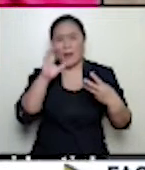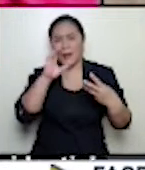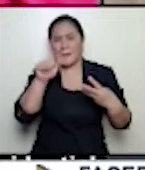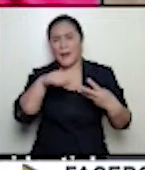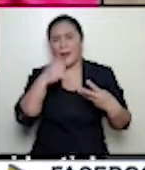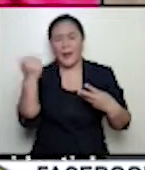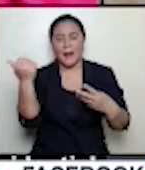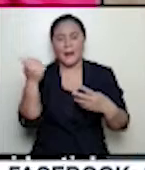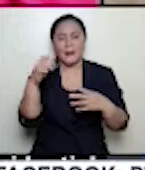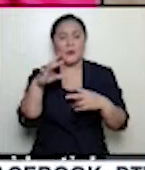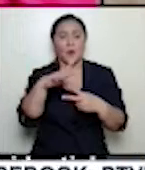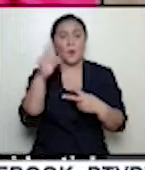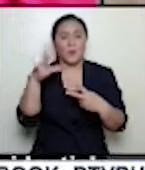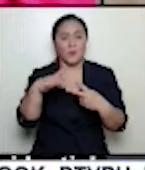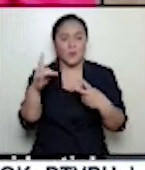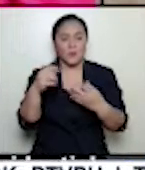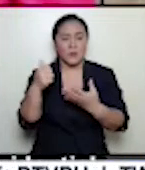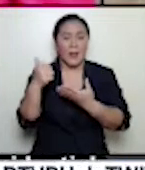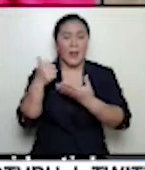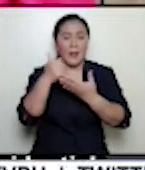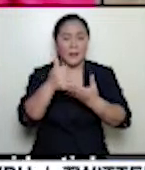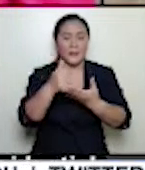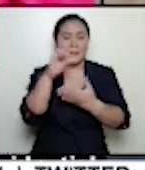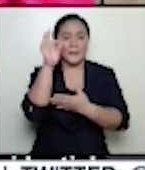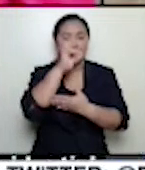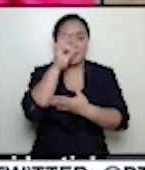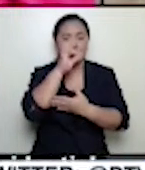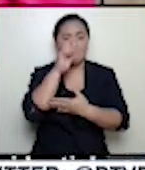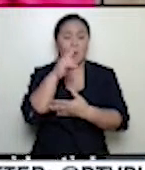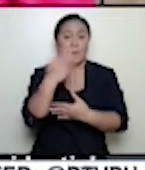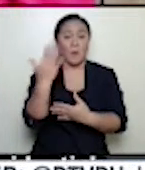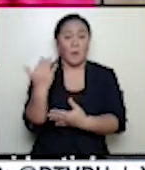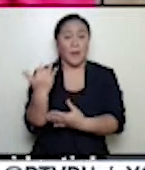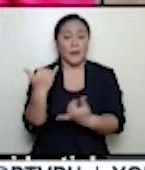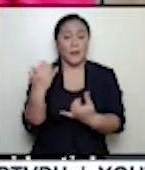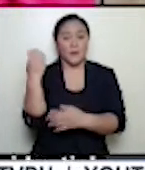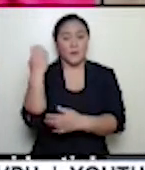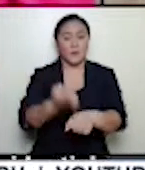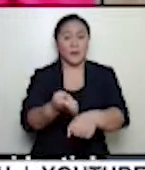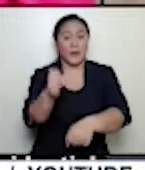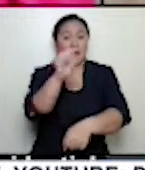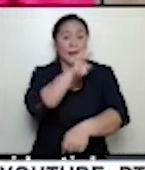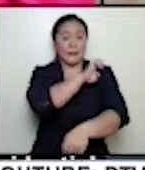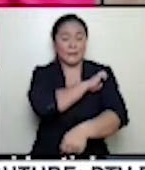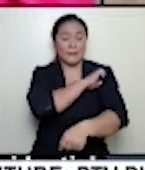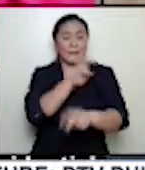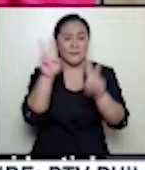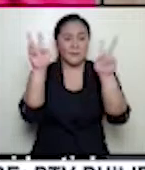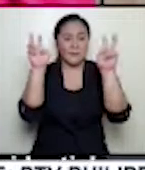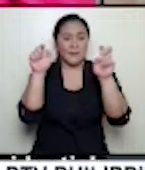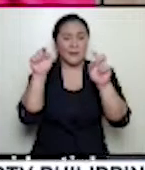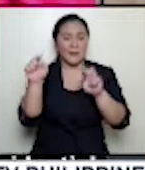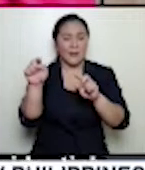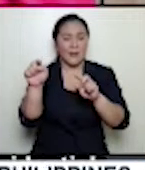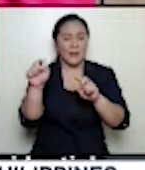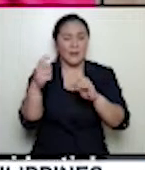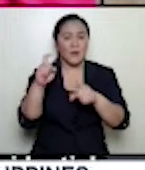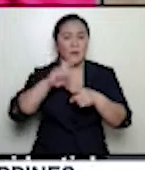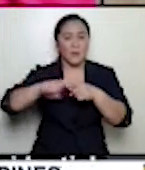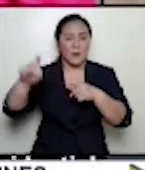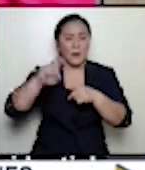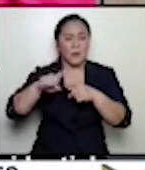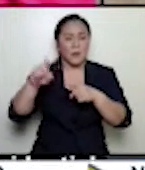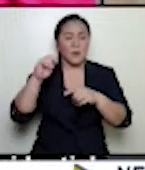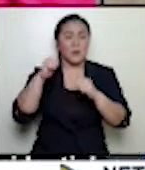Pilipino. Energy is a problem that is not exclusive to the Philippines.